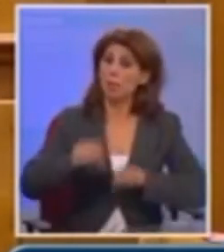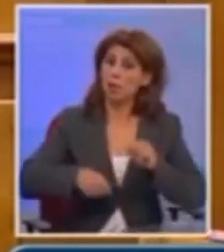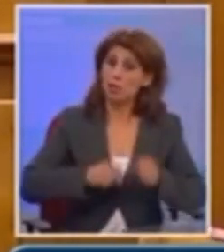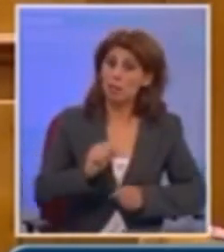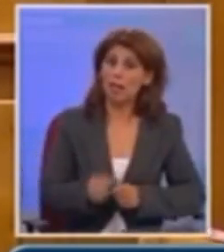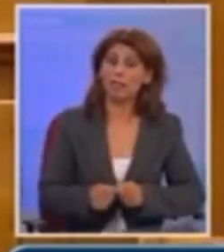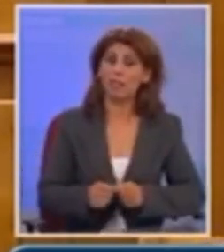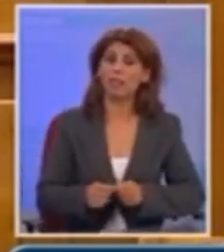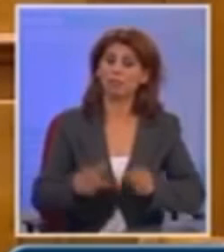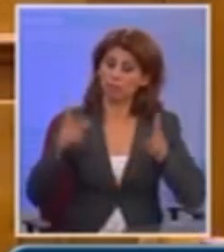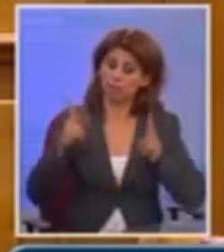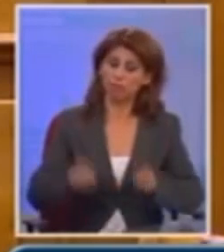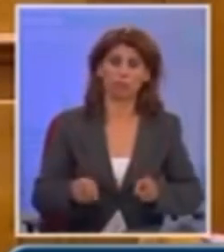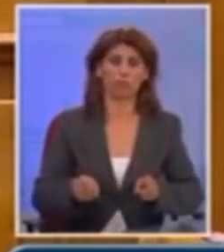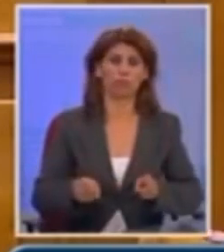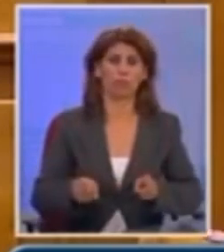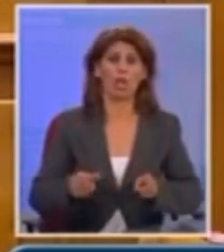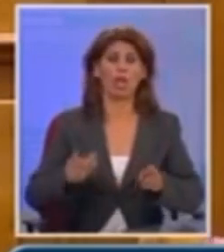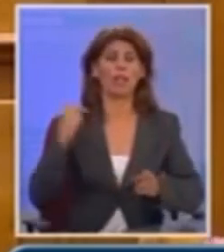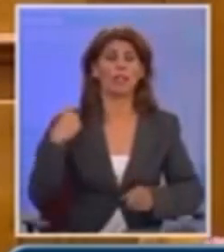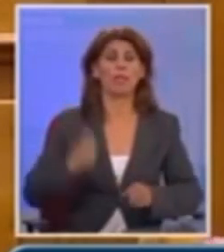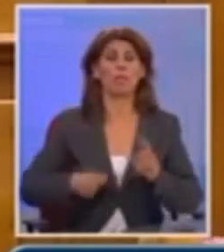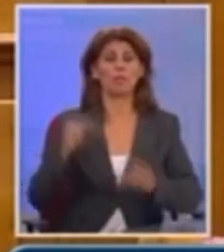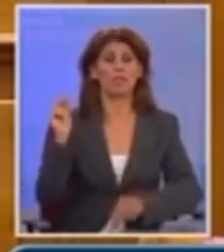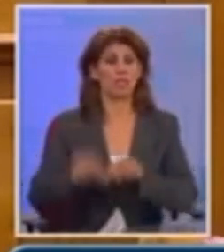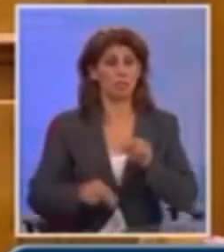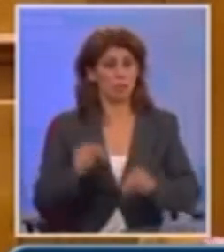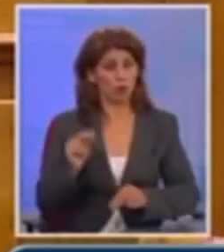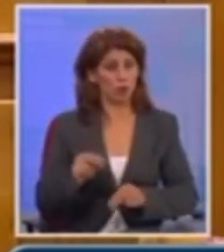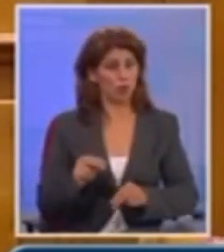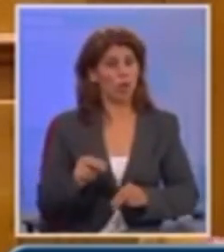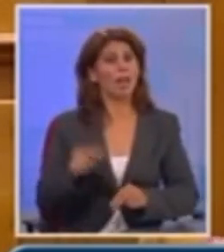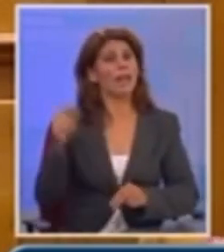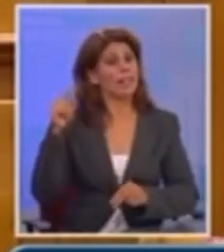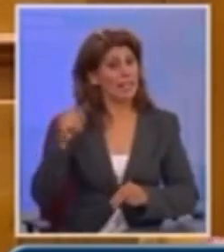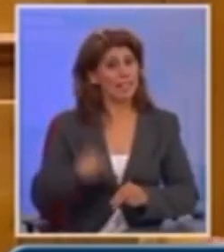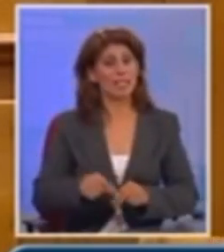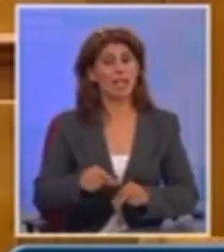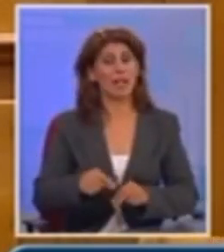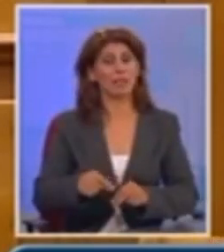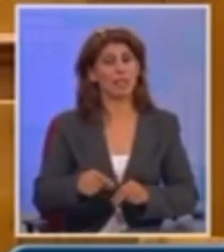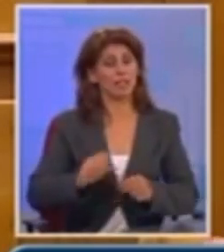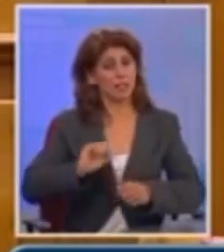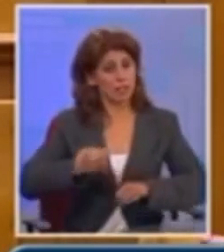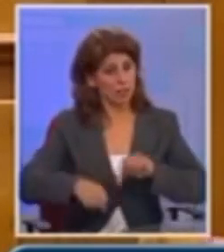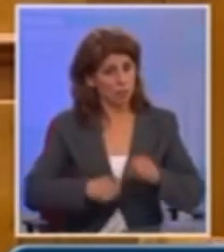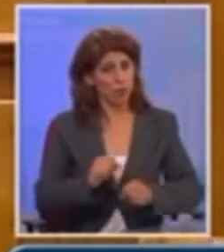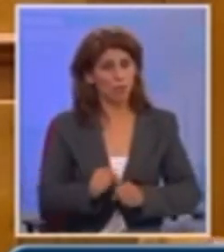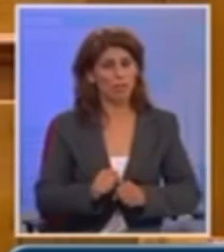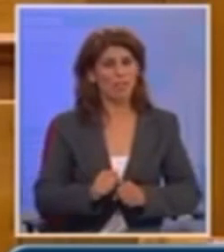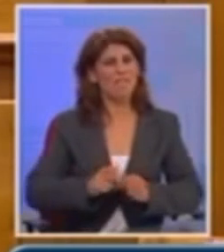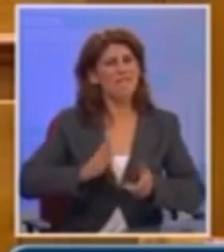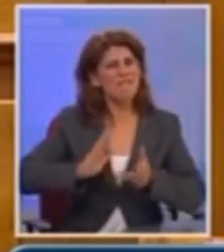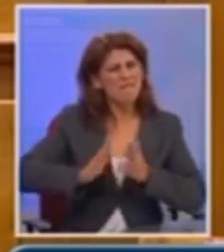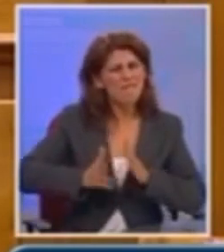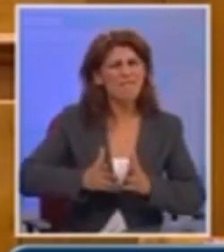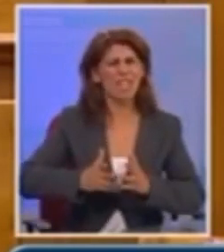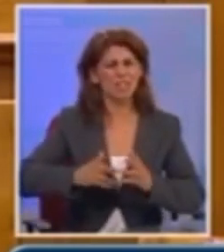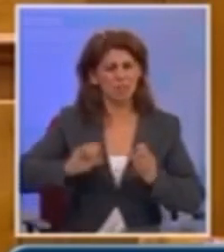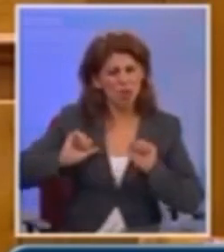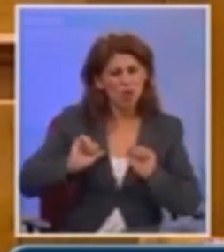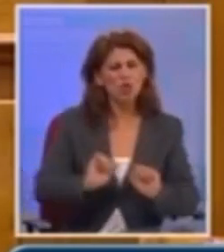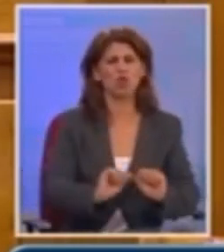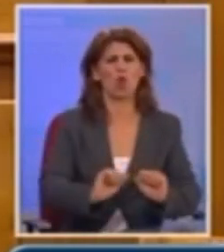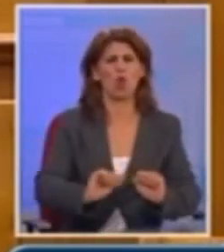επιχειρήσεις αποτροπής του δημοψηφίσματος, και σε αυτές τις απόπειρες βίαιης